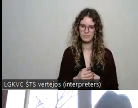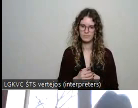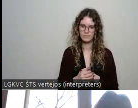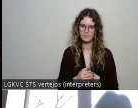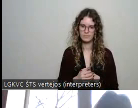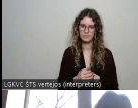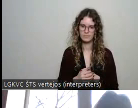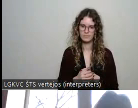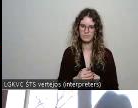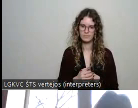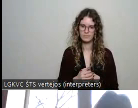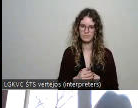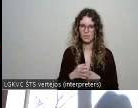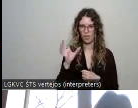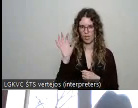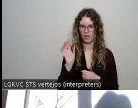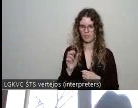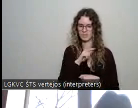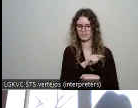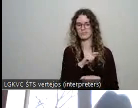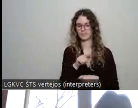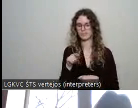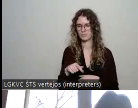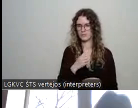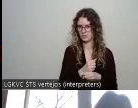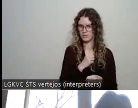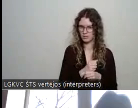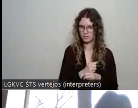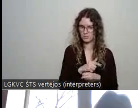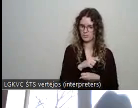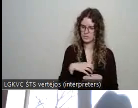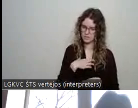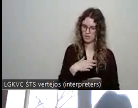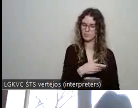šie veikiai ir dėl to būtinas jų palaikymas. Taigi šie veikiai